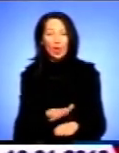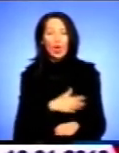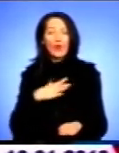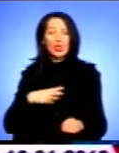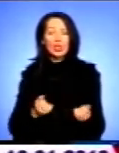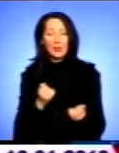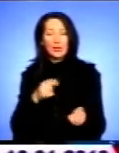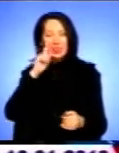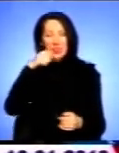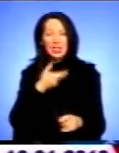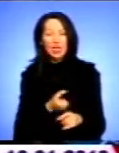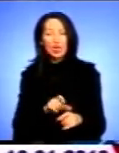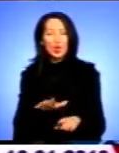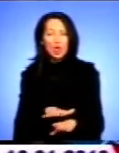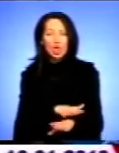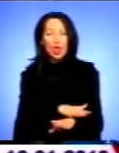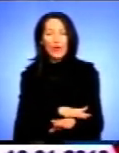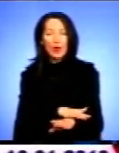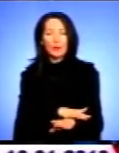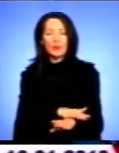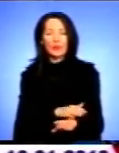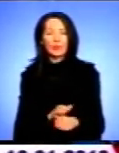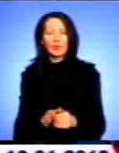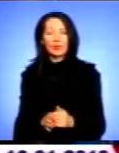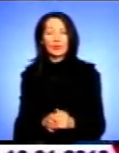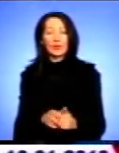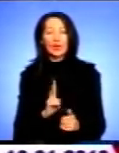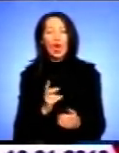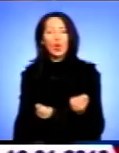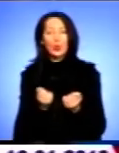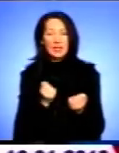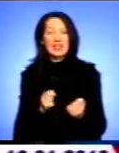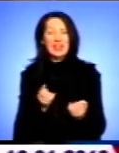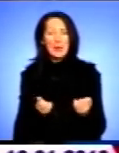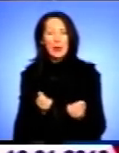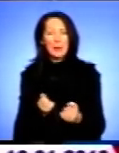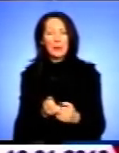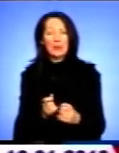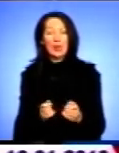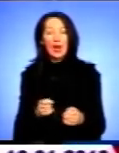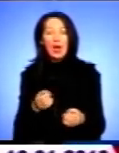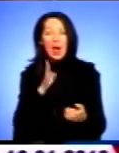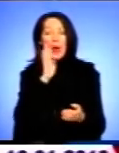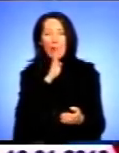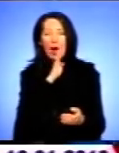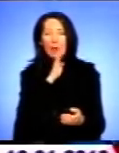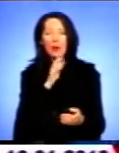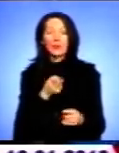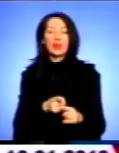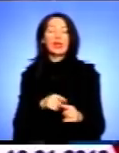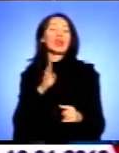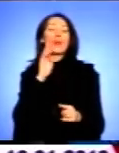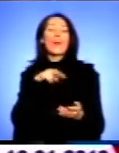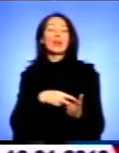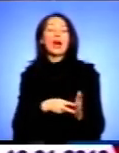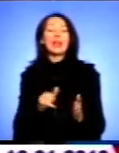Ви знаєте, дуже довго. А хто їздитиме на ньому? Звичайно, мама. Які плани? Куди